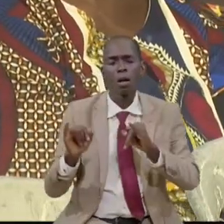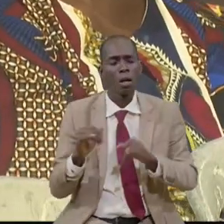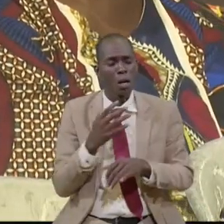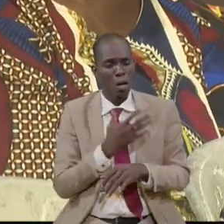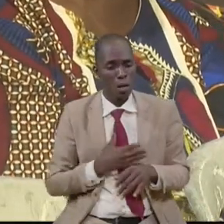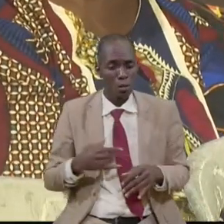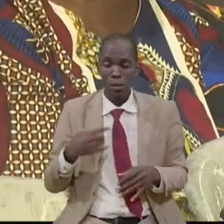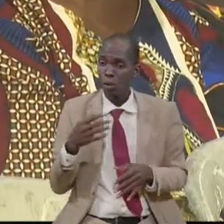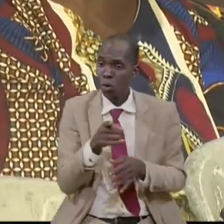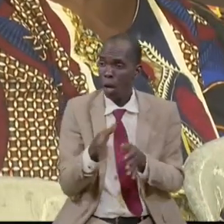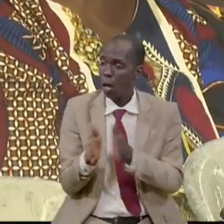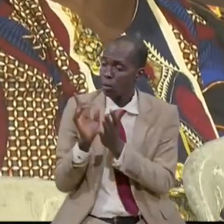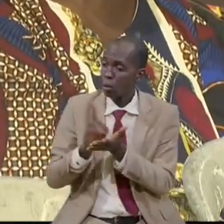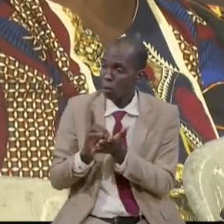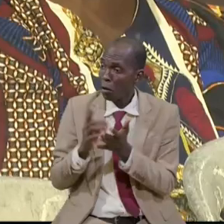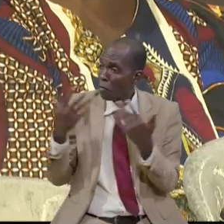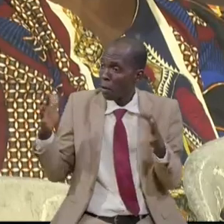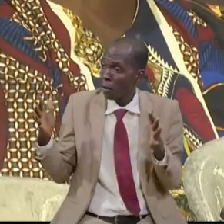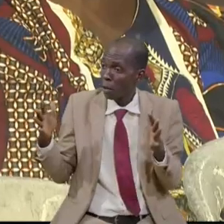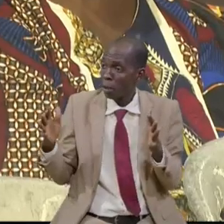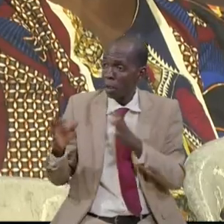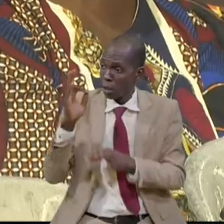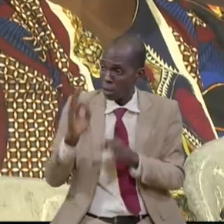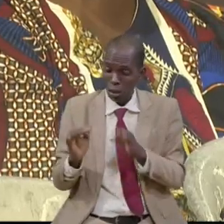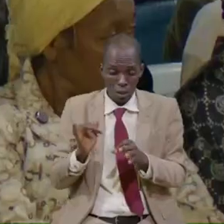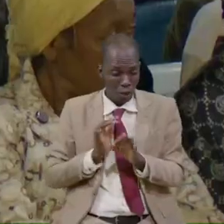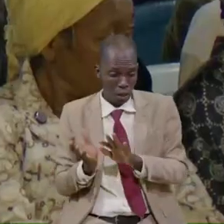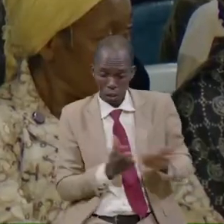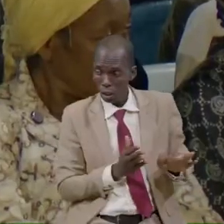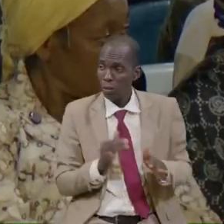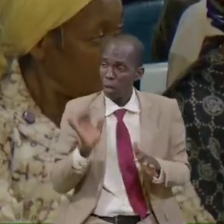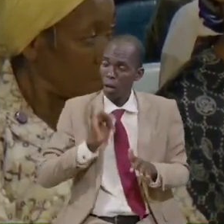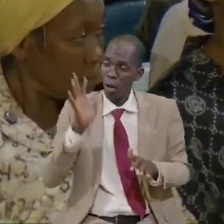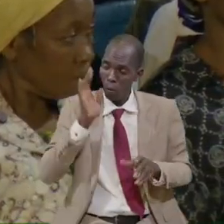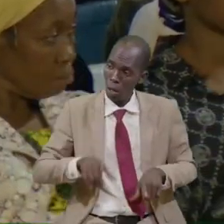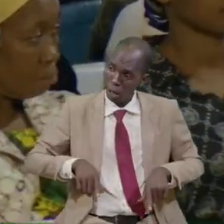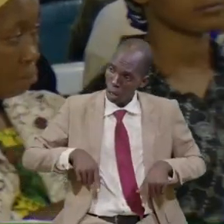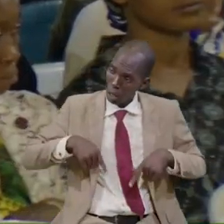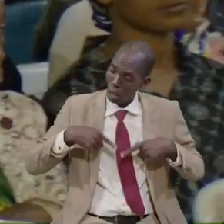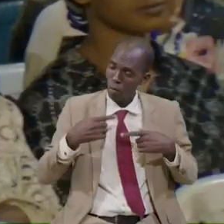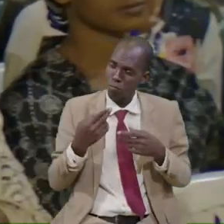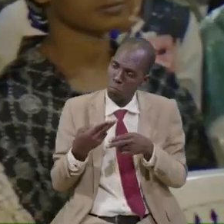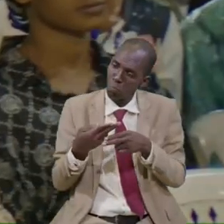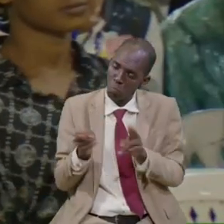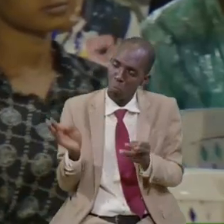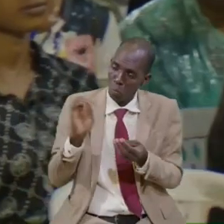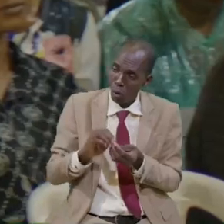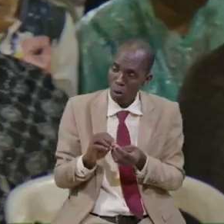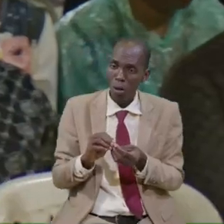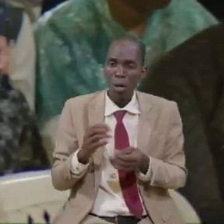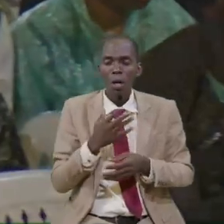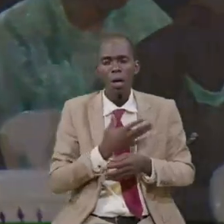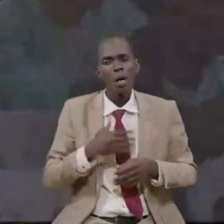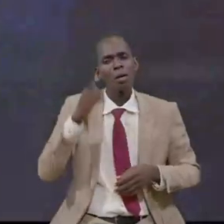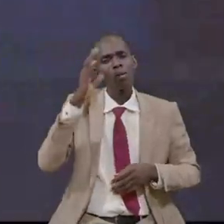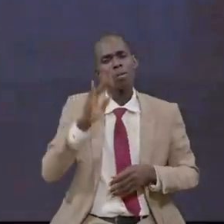docteur, est-ce tout? Et mettre de cela, je vais mettre cela à côté pour préserver ma vie. Et Dieu dit pour